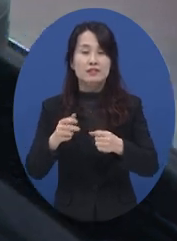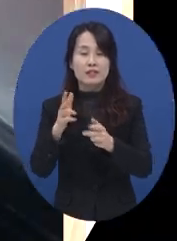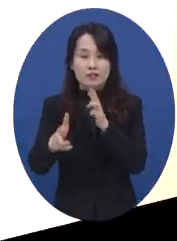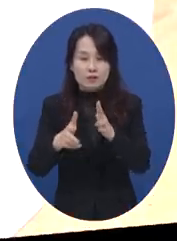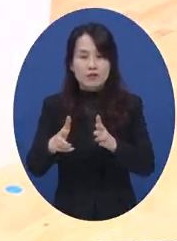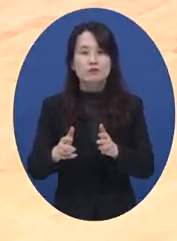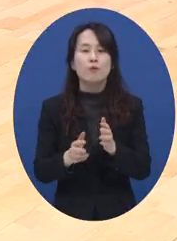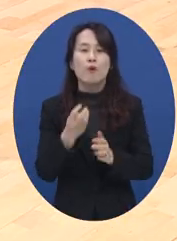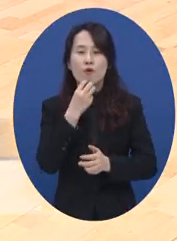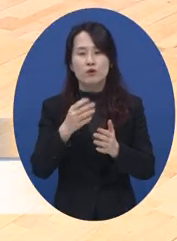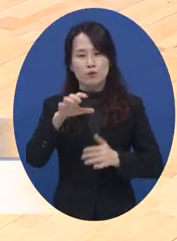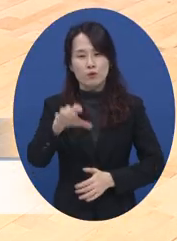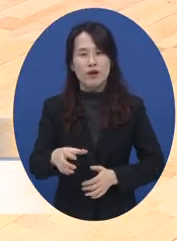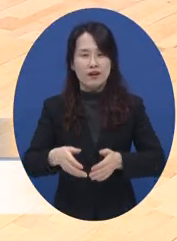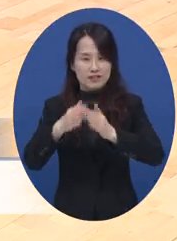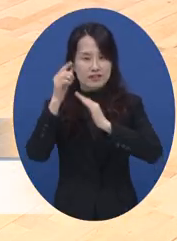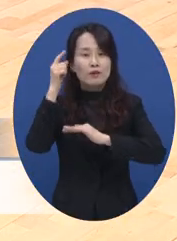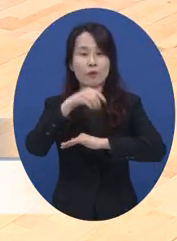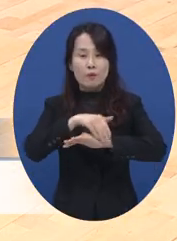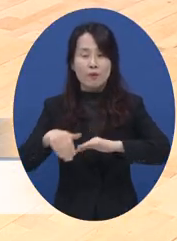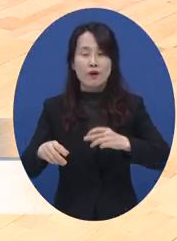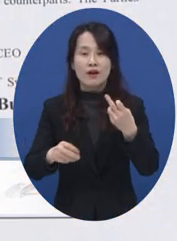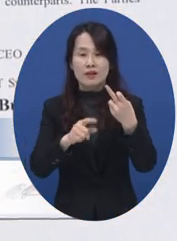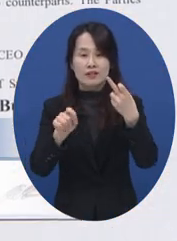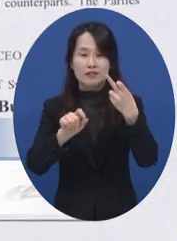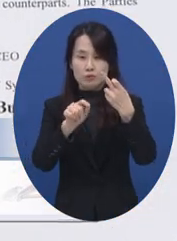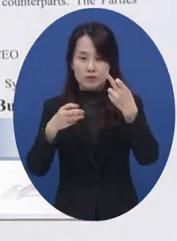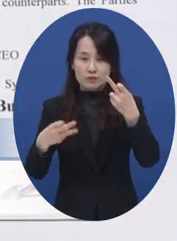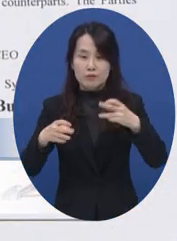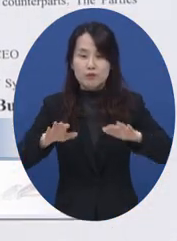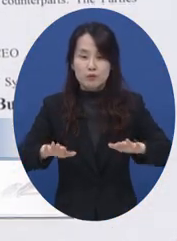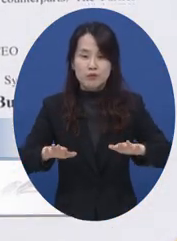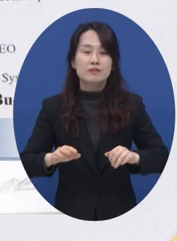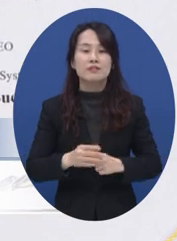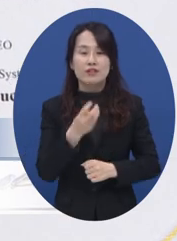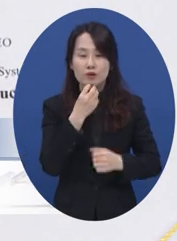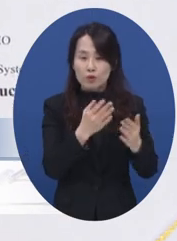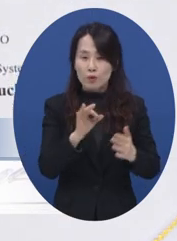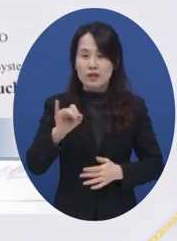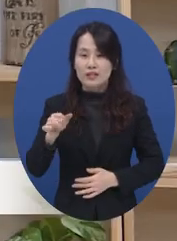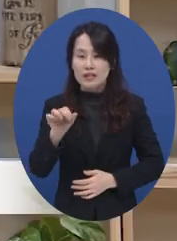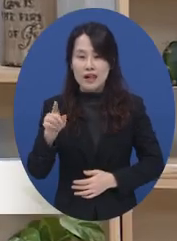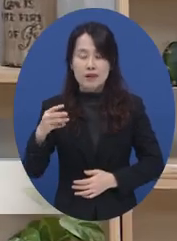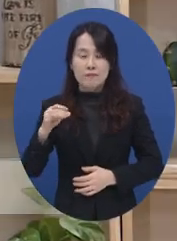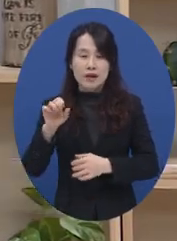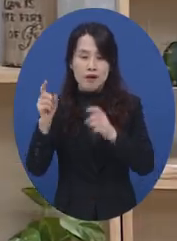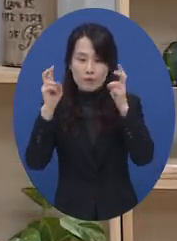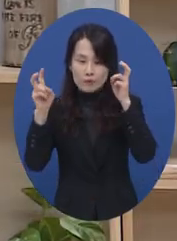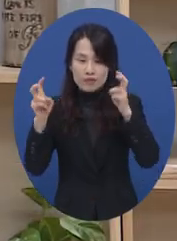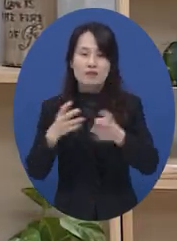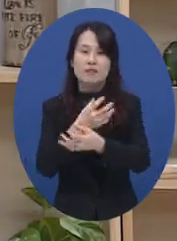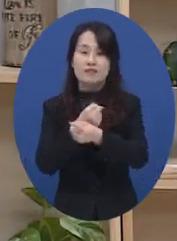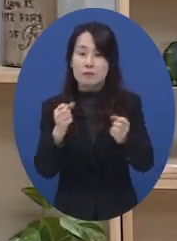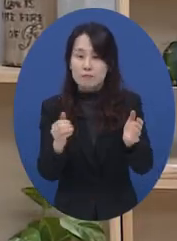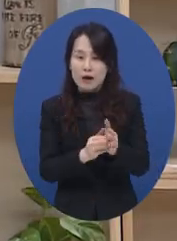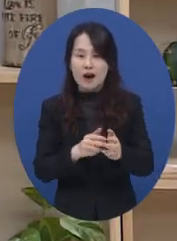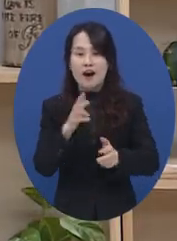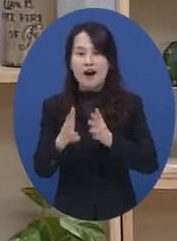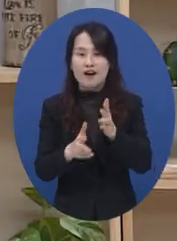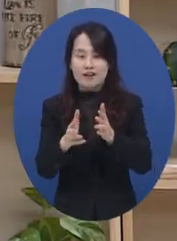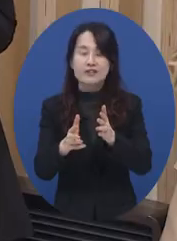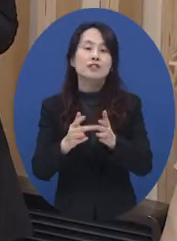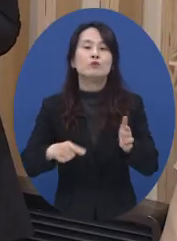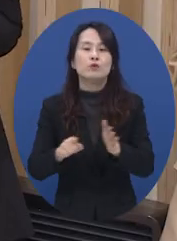됐습니다. 13일 오늘 경기도와 이날파 그룹은 투자 유치 협약을 맺고 성공적인 사업을 위해 함께 노력하기로